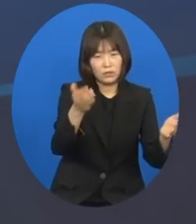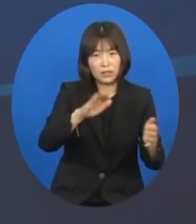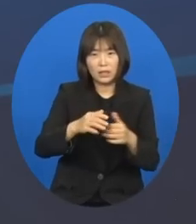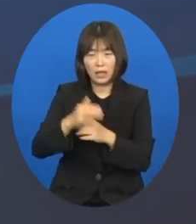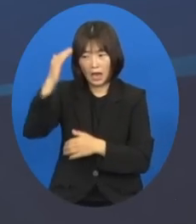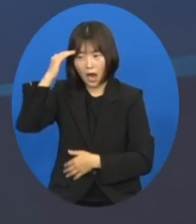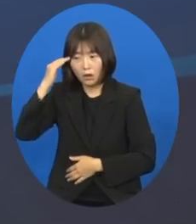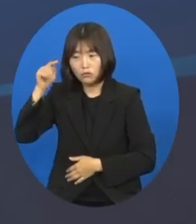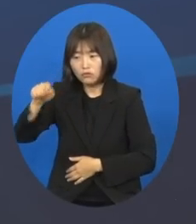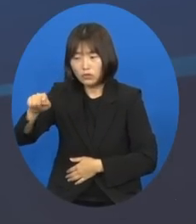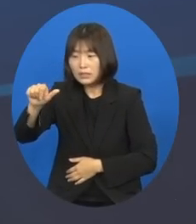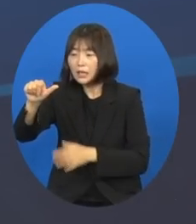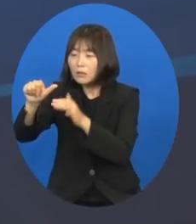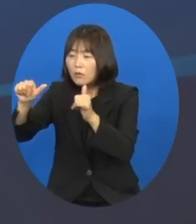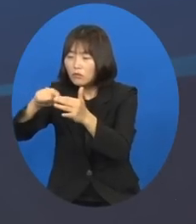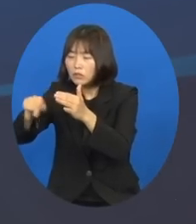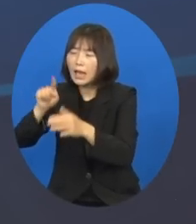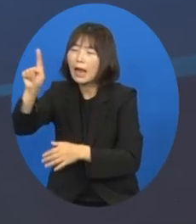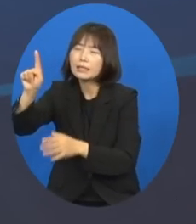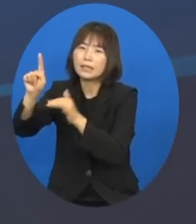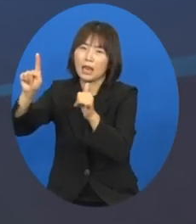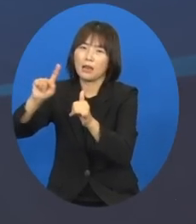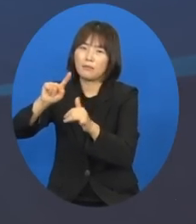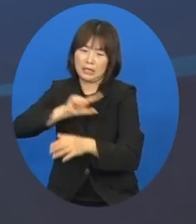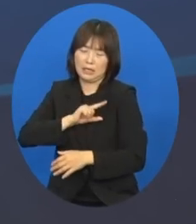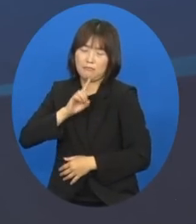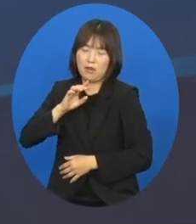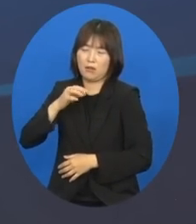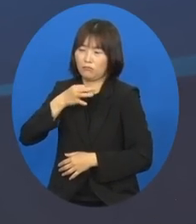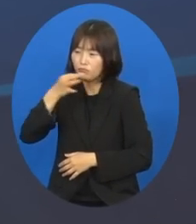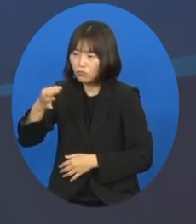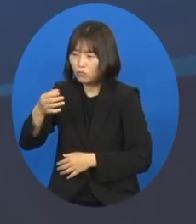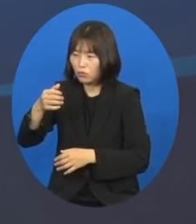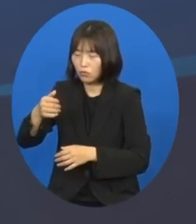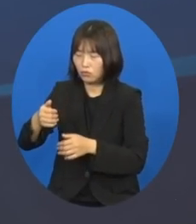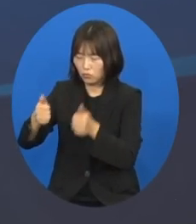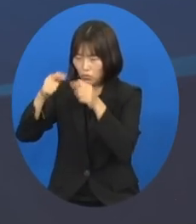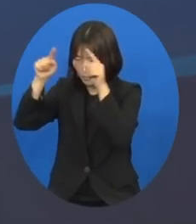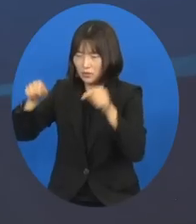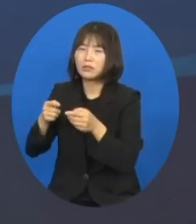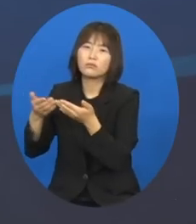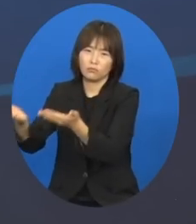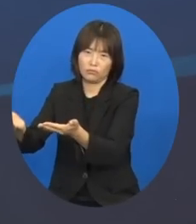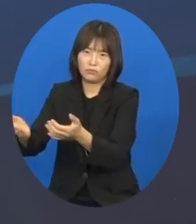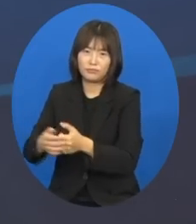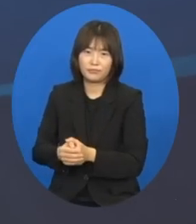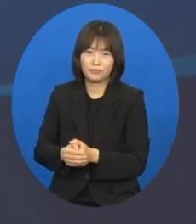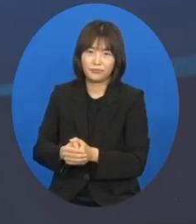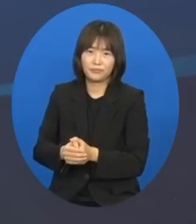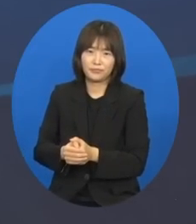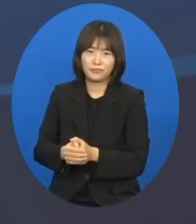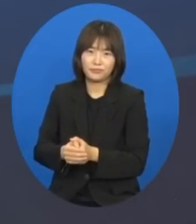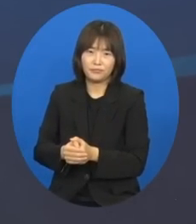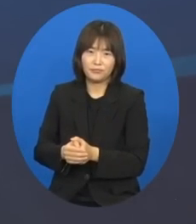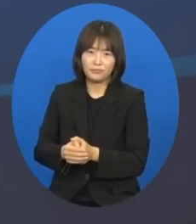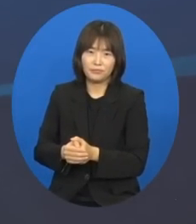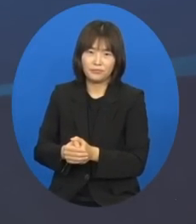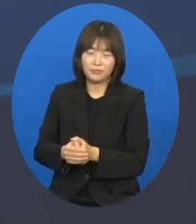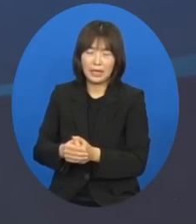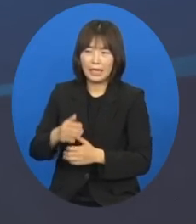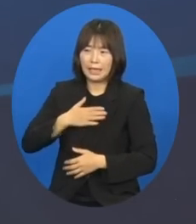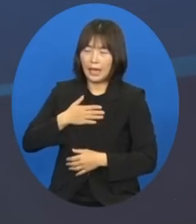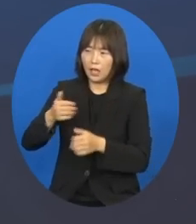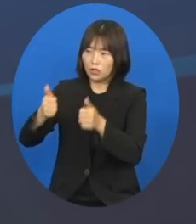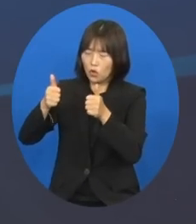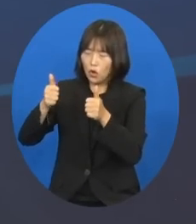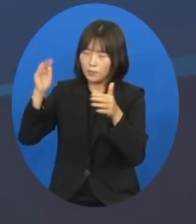저희 어머니가 그 먼 길을 올라오셔서 저기 앉아 계시는데 내가 졸업생 대표로 졸업장을 받았으면 좋겠다 싶었는데